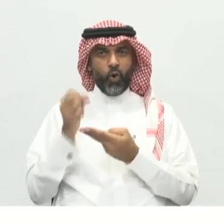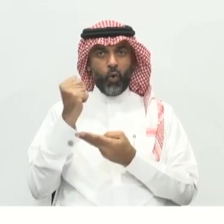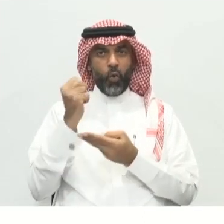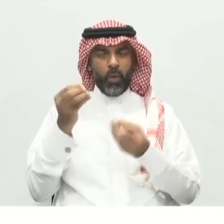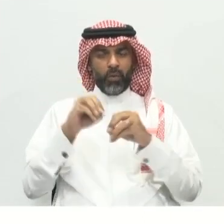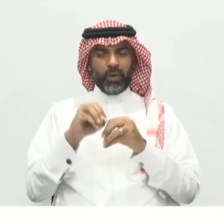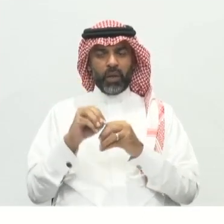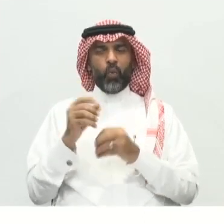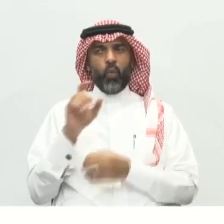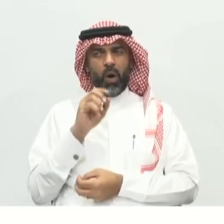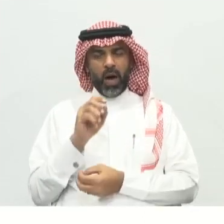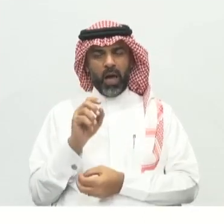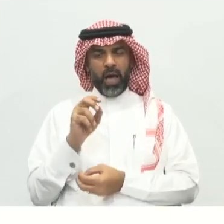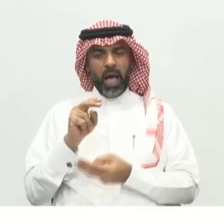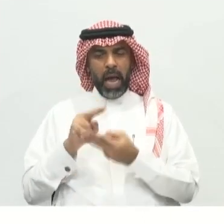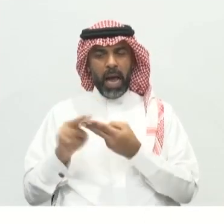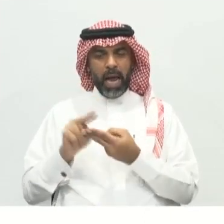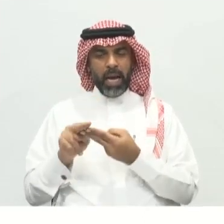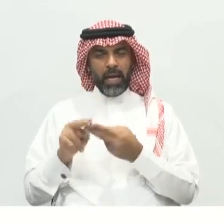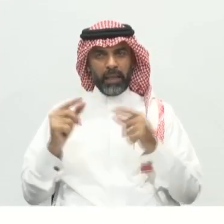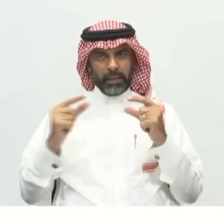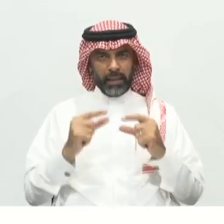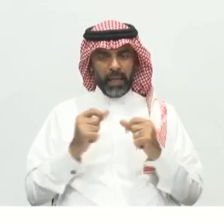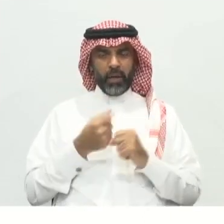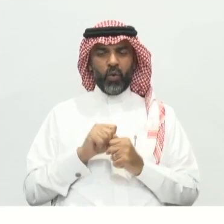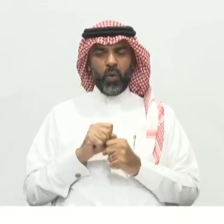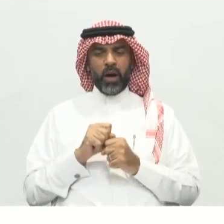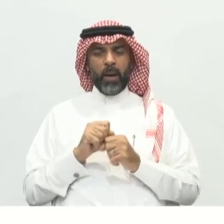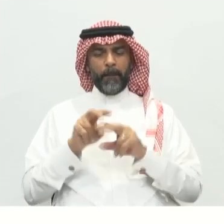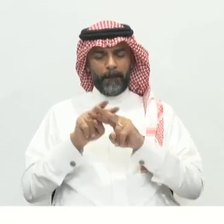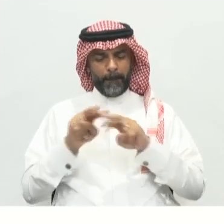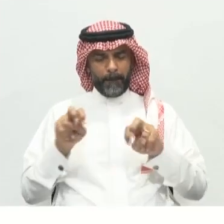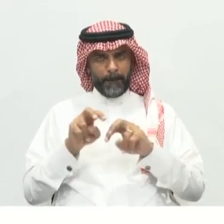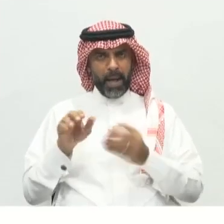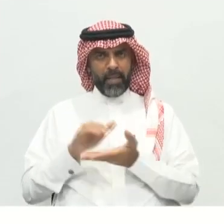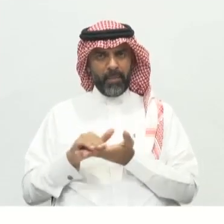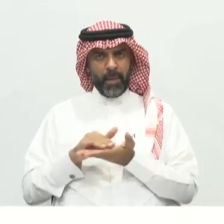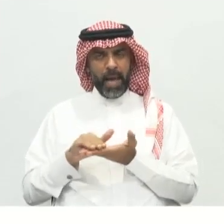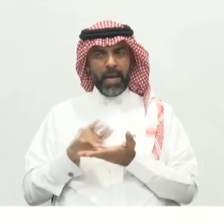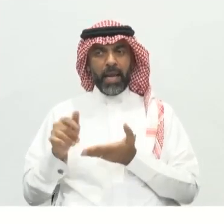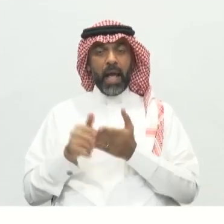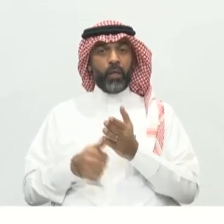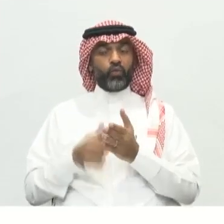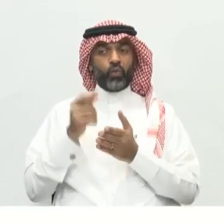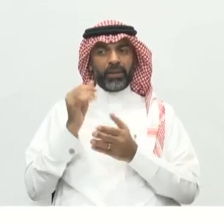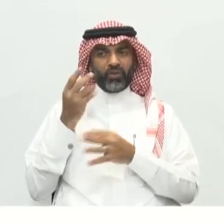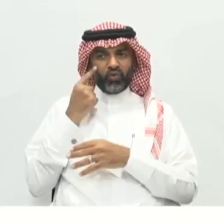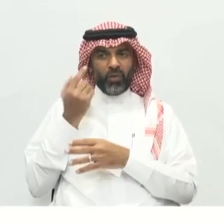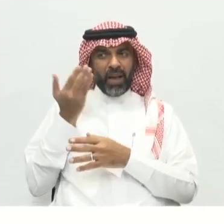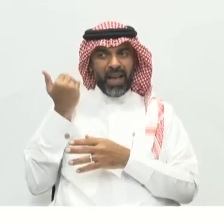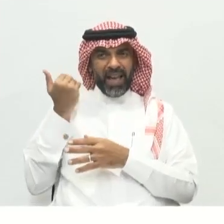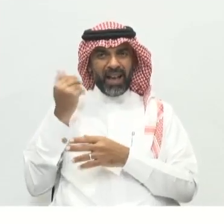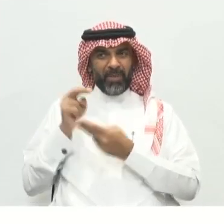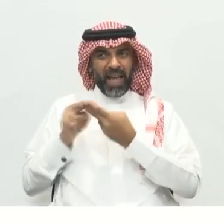الحل الاستدلاليه الجشعه وخوارزم البحث المحلي التي كانت تحسن الحل السابق ولا تقوم